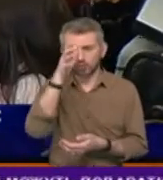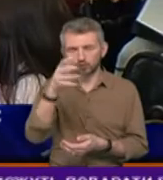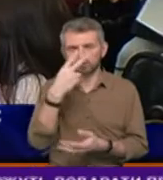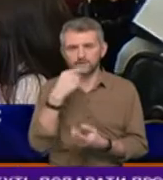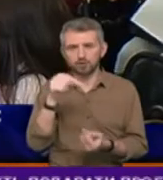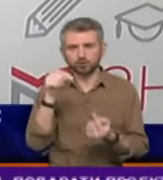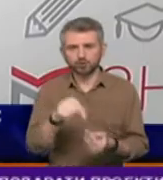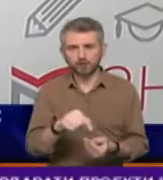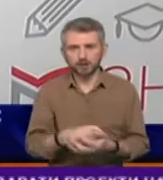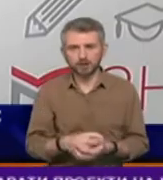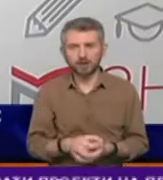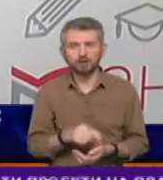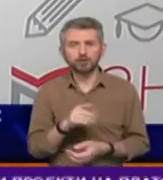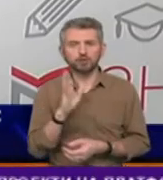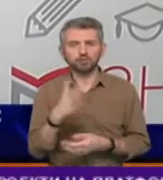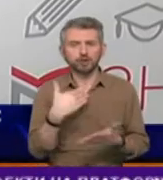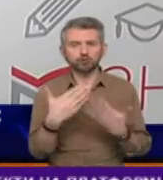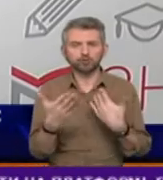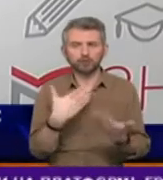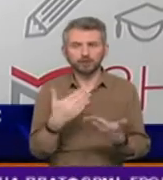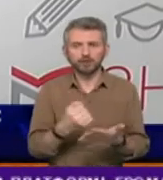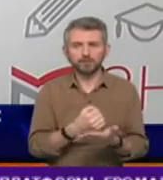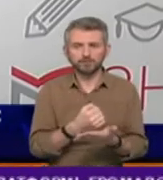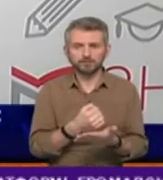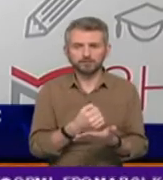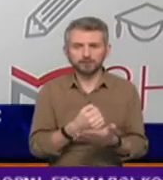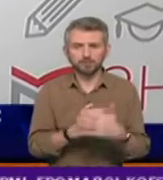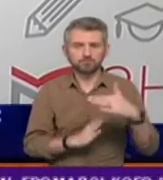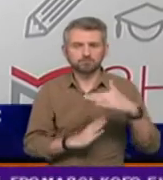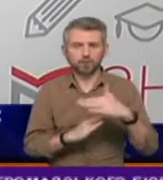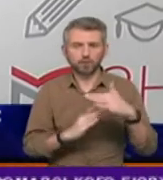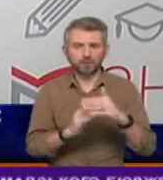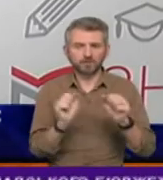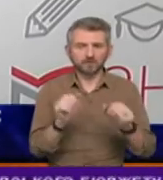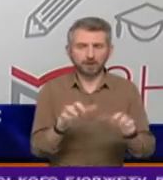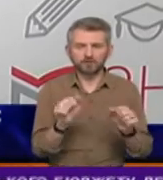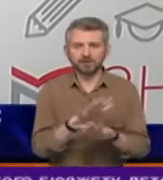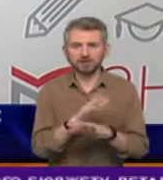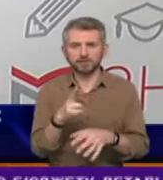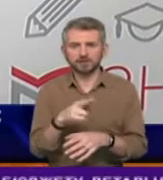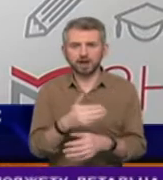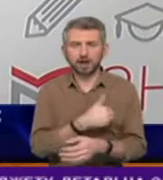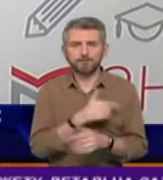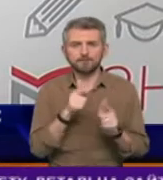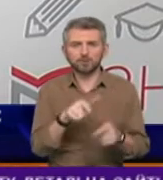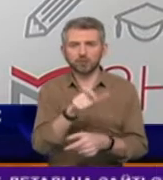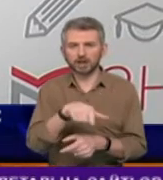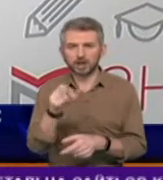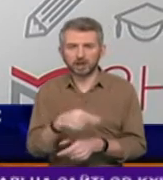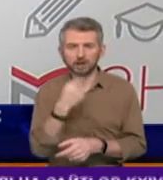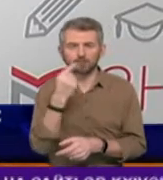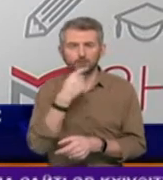ми отримували повідомлення представників громадськості, що в деяких аудиторіях там технічні пристрої, які